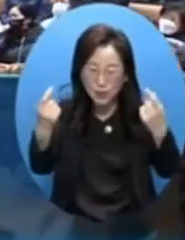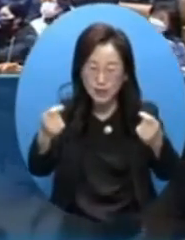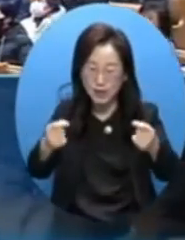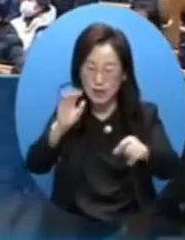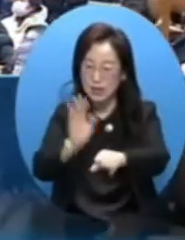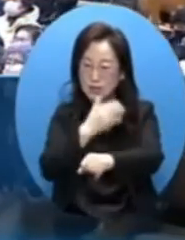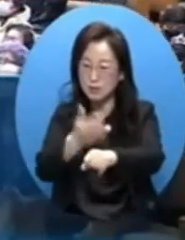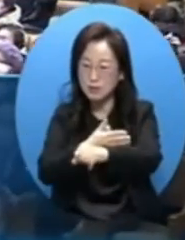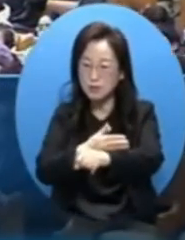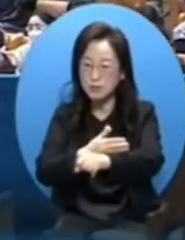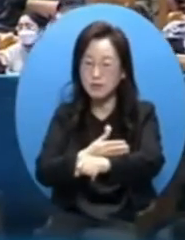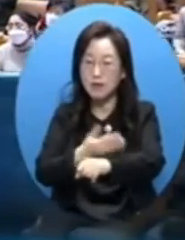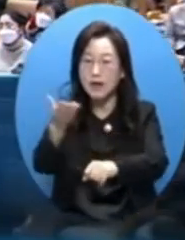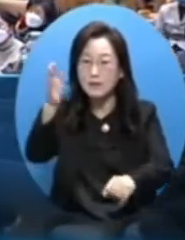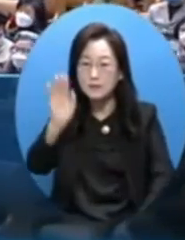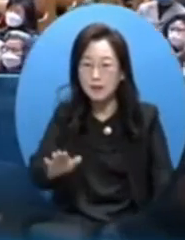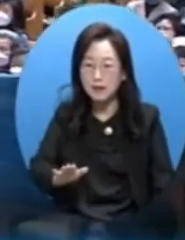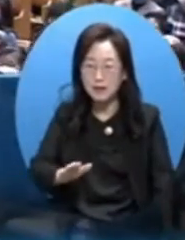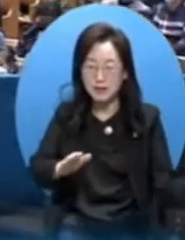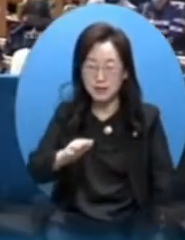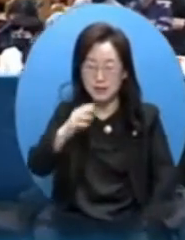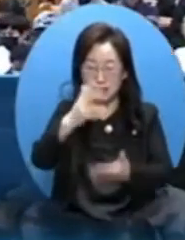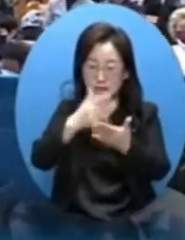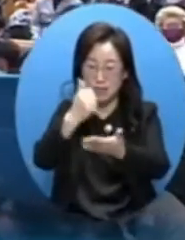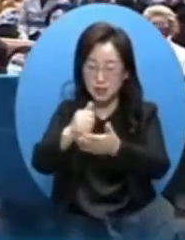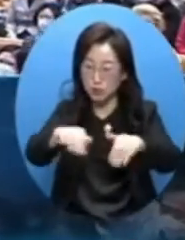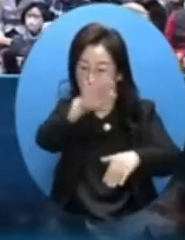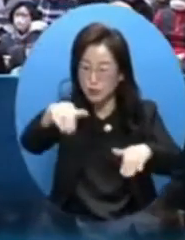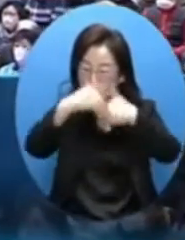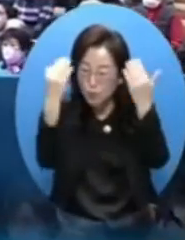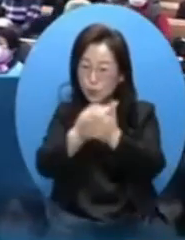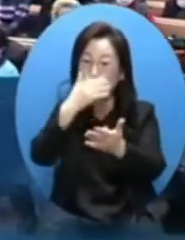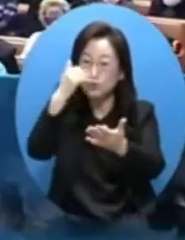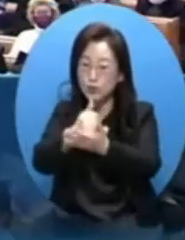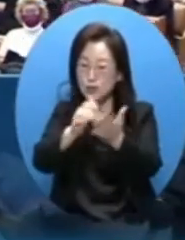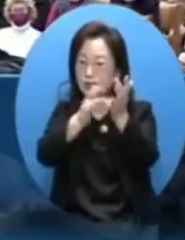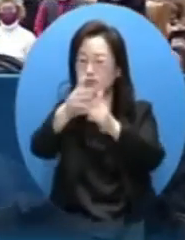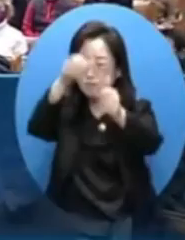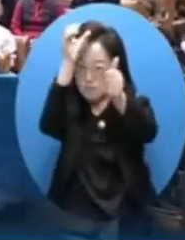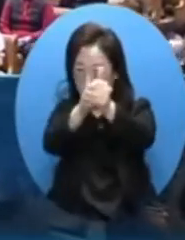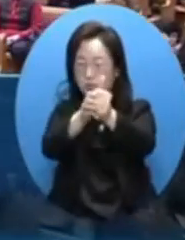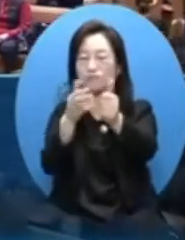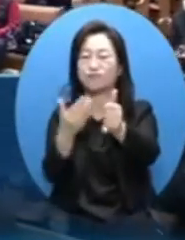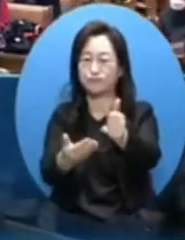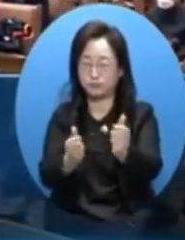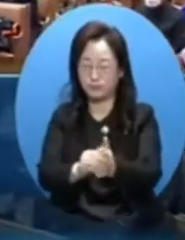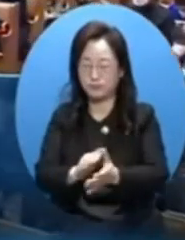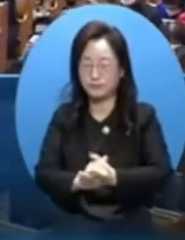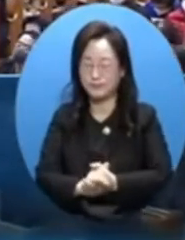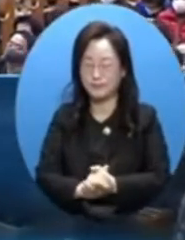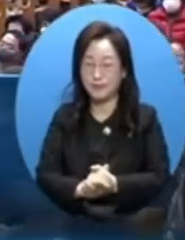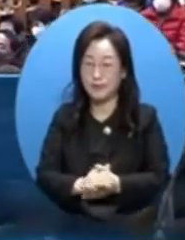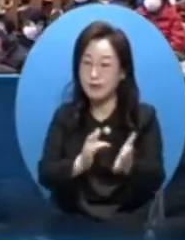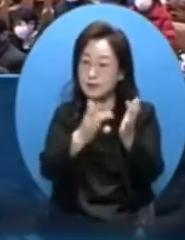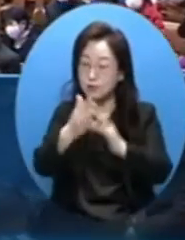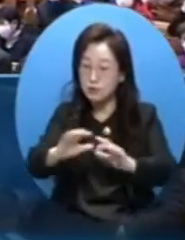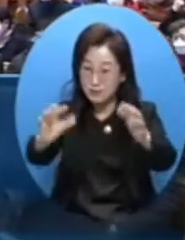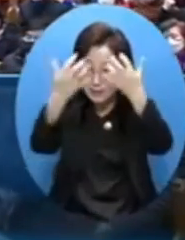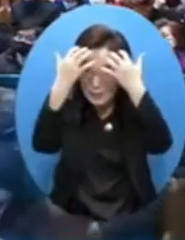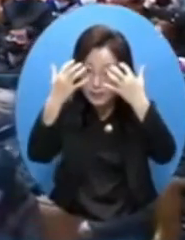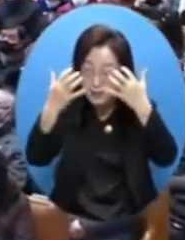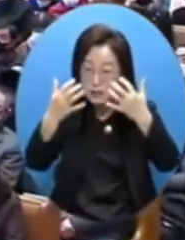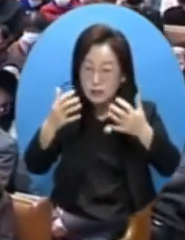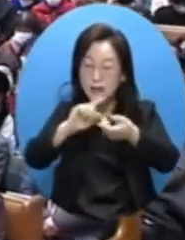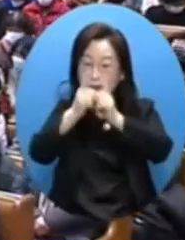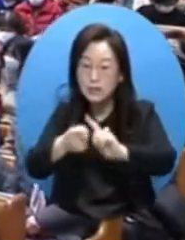갔거늘 여호와께서는 우리 모두의 죄악을 그에게 담당시키셨도다. 그가 찔림은 우리의 허물 때문이요